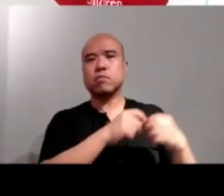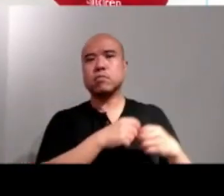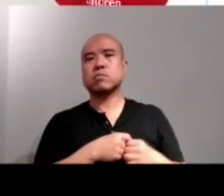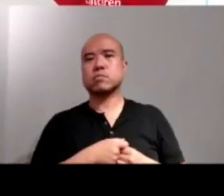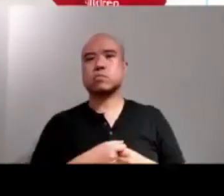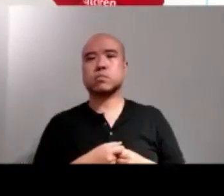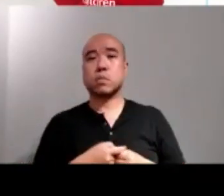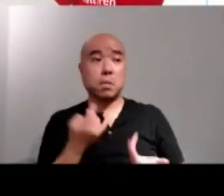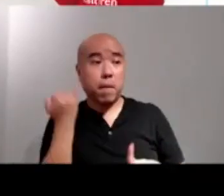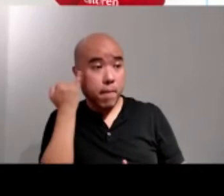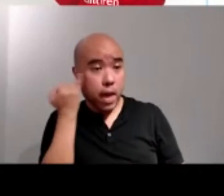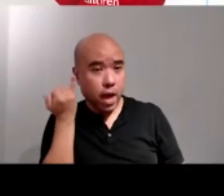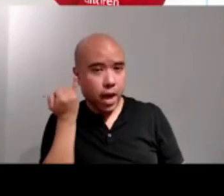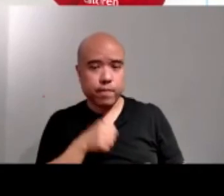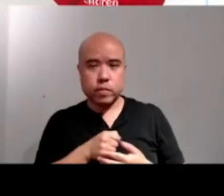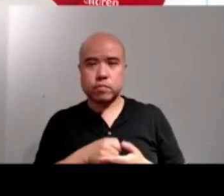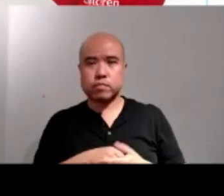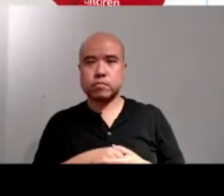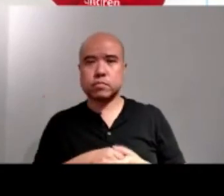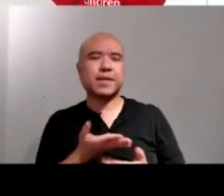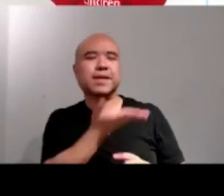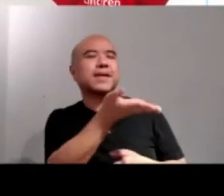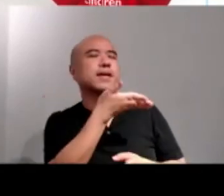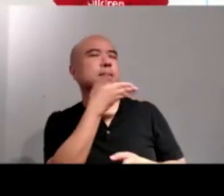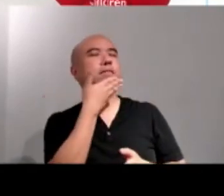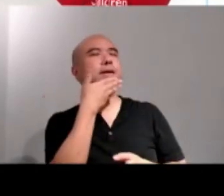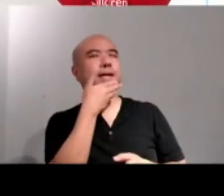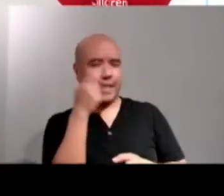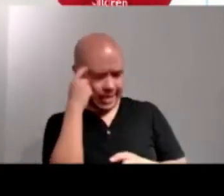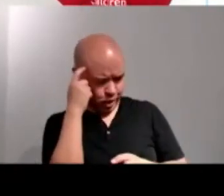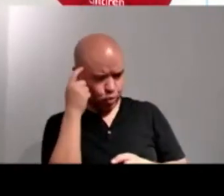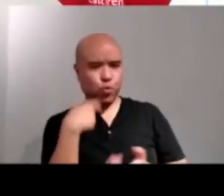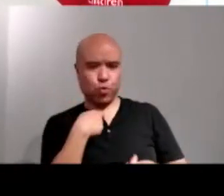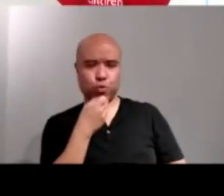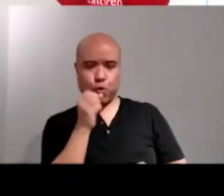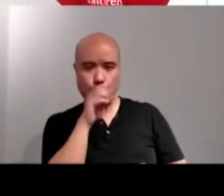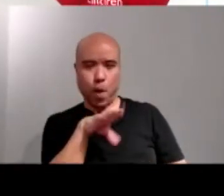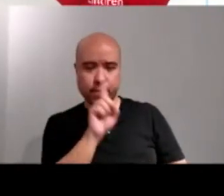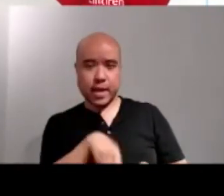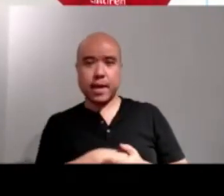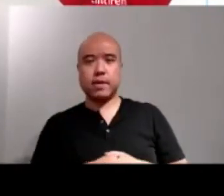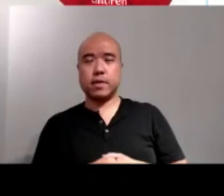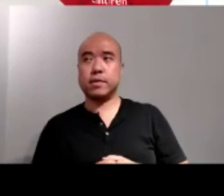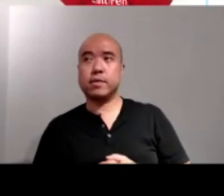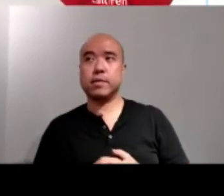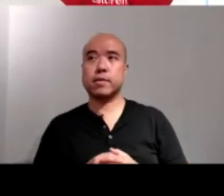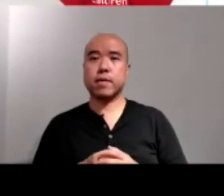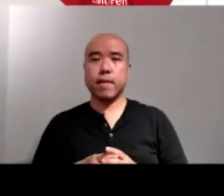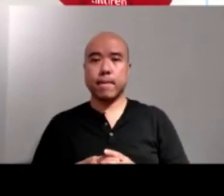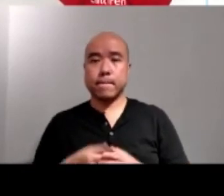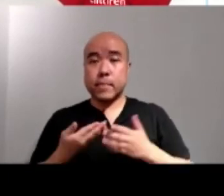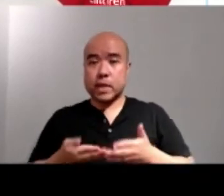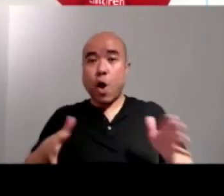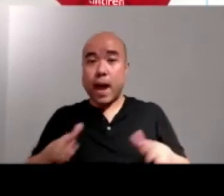其实话你知啦，年轻人就好清楚知道发生紧啲咩事噶啦。咁当然啦，而家净系一个起